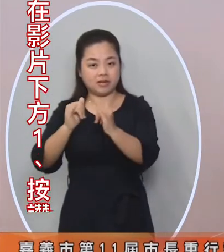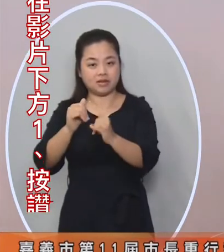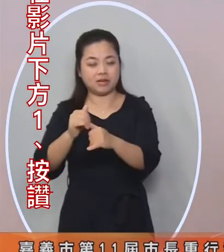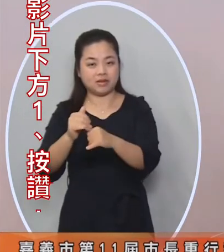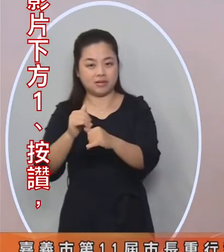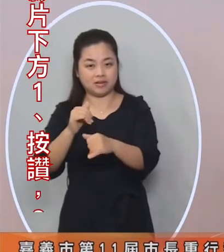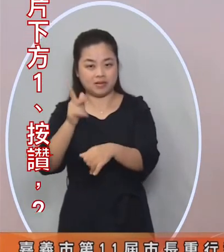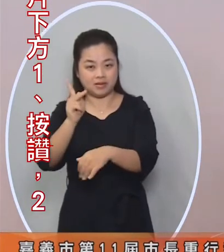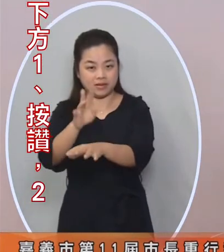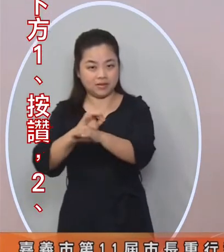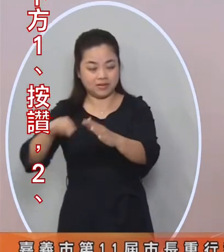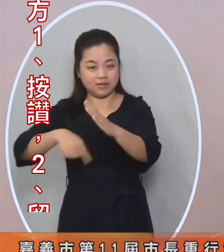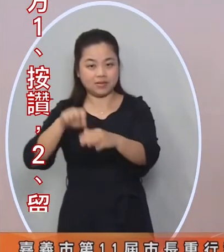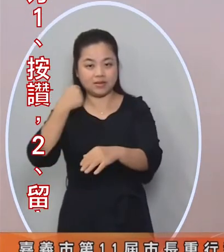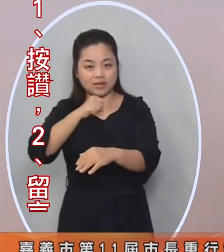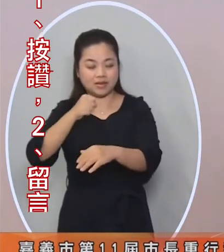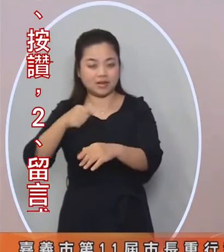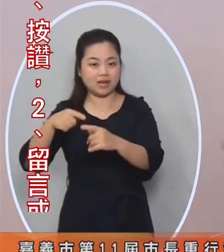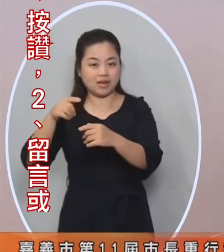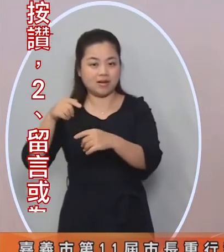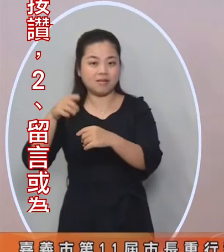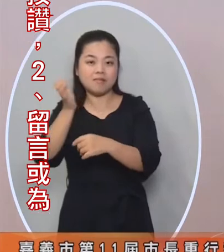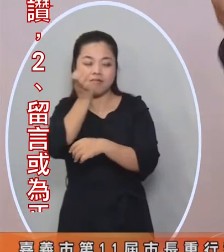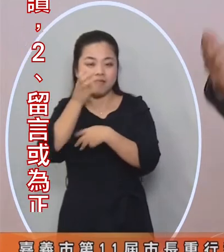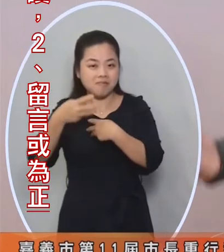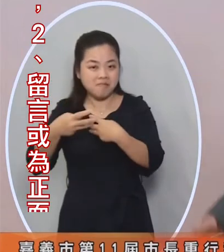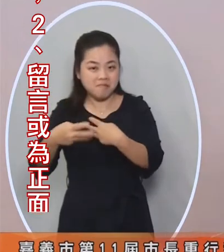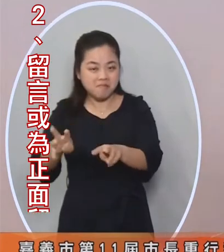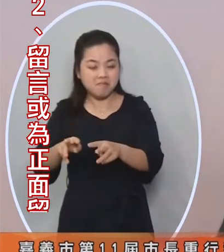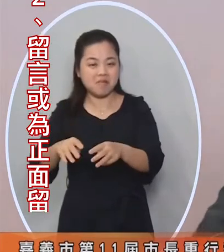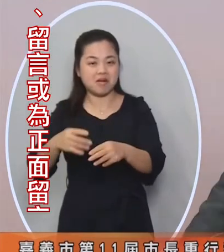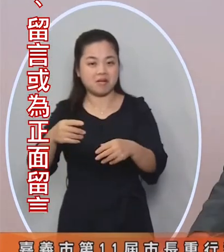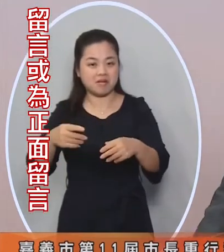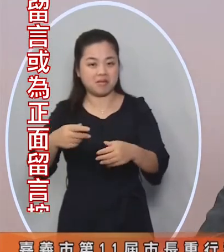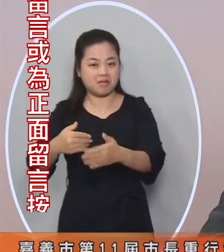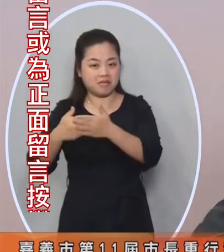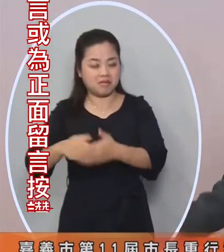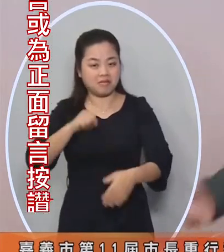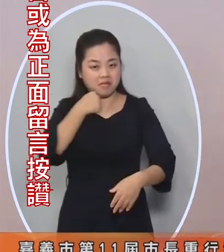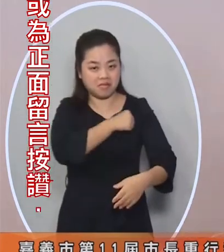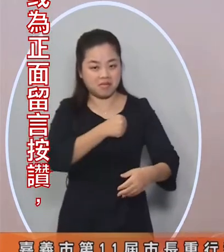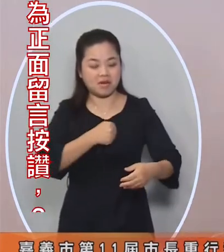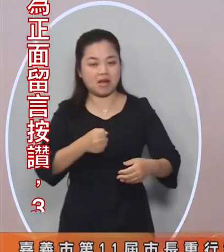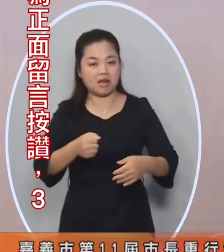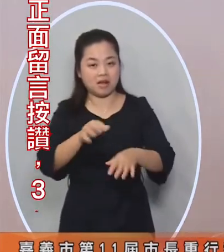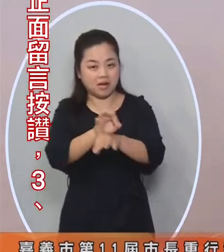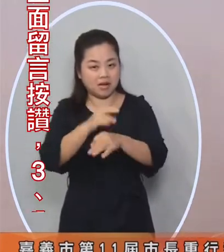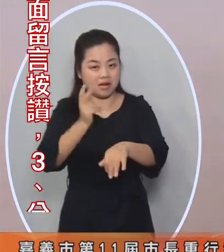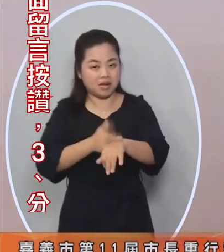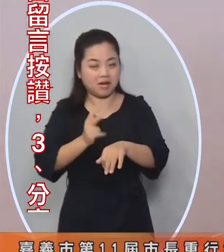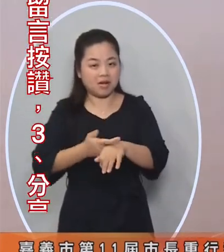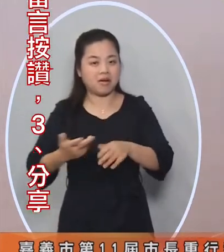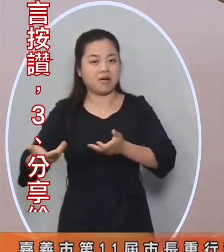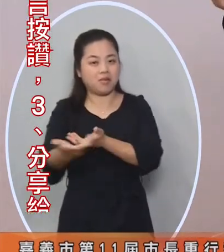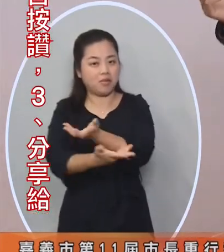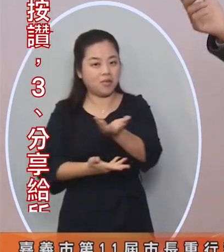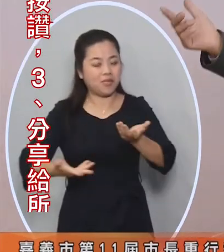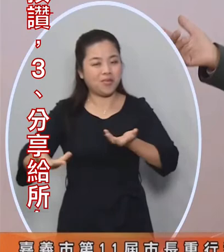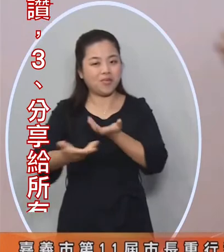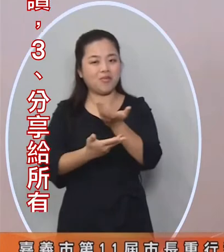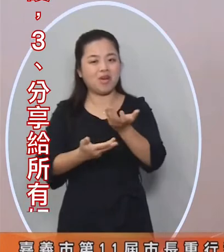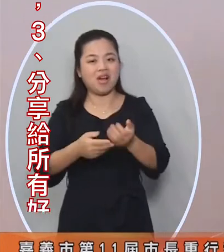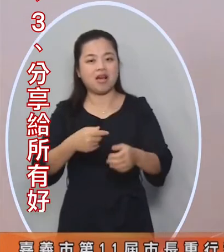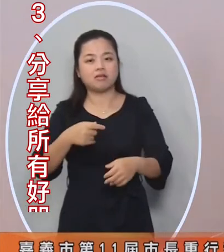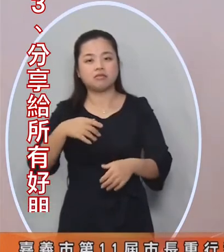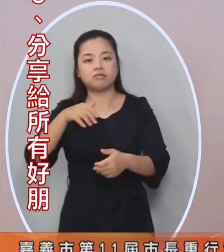科学院台湾研究所两岸学术文化交流啊，啊，去人就伫美丽正辉啦，哦，